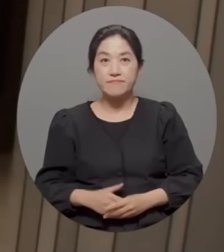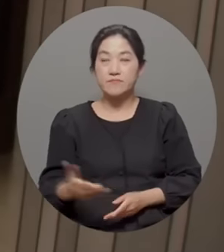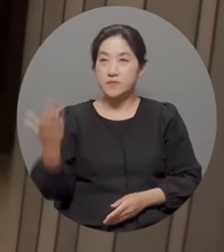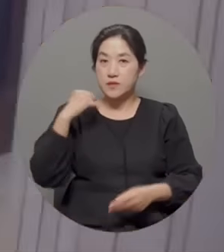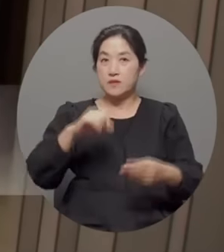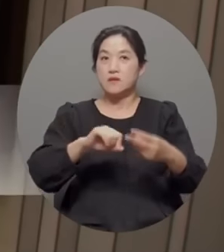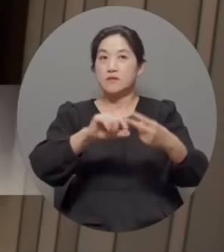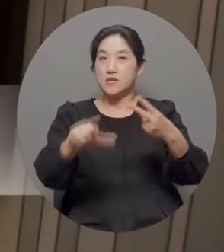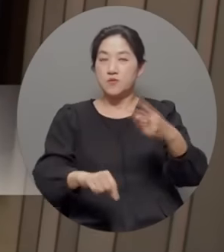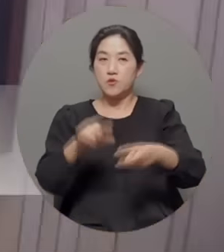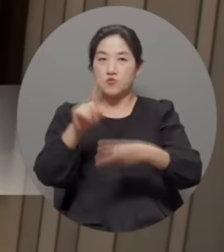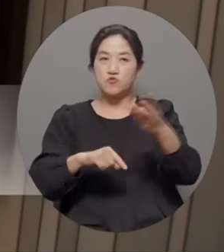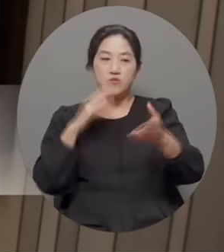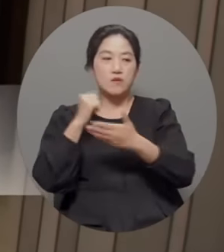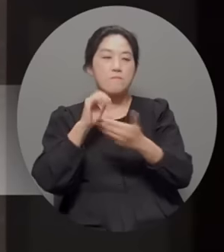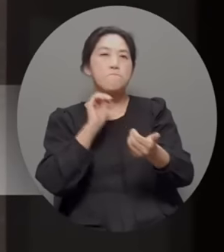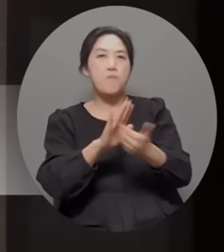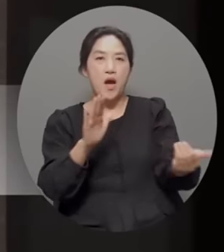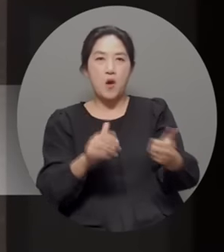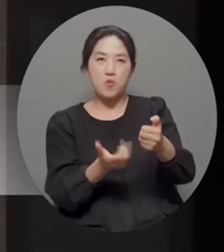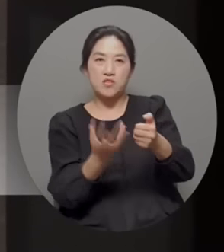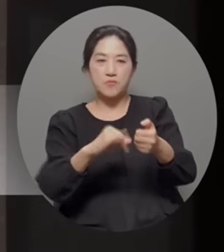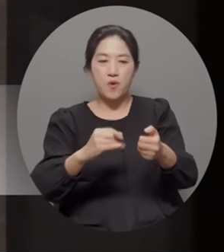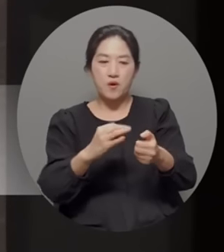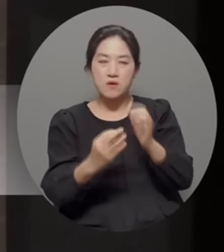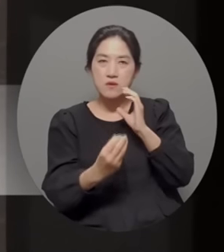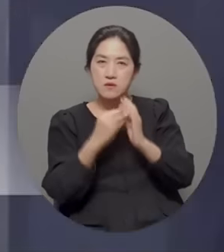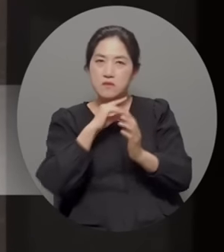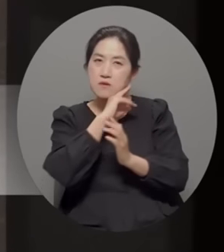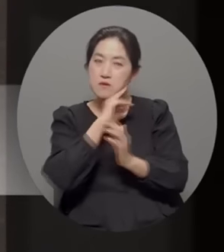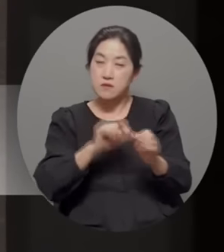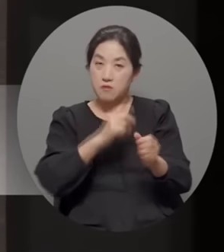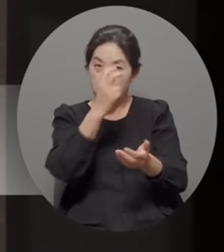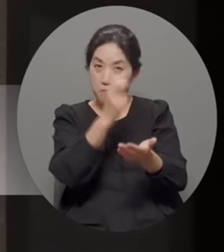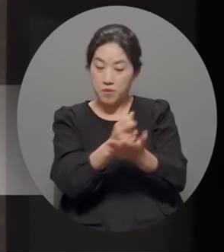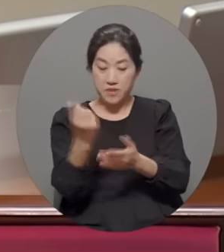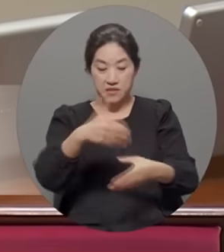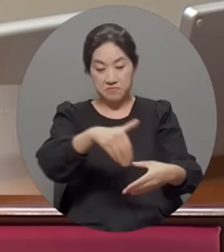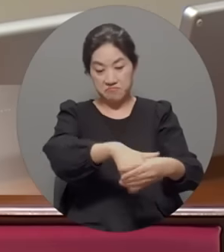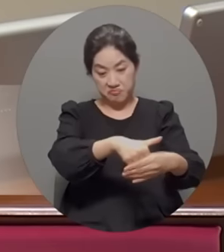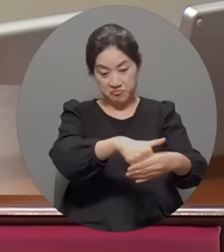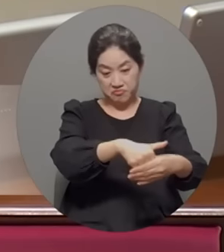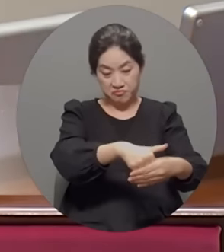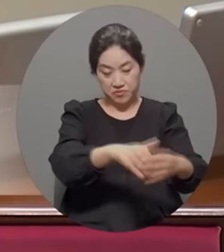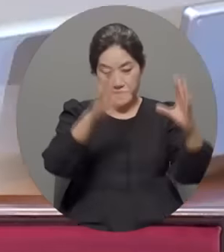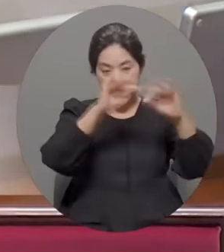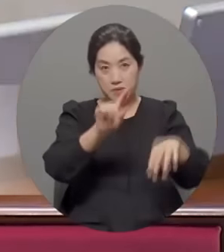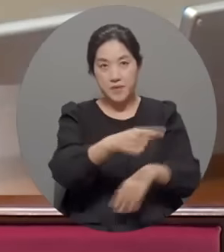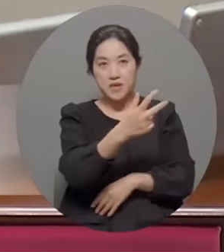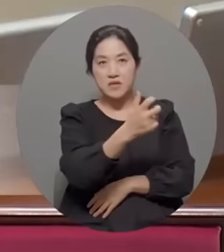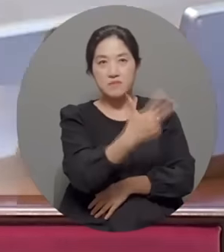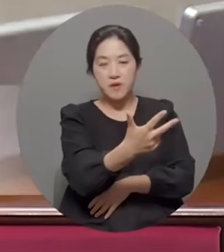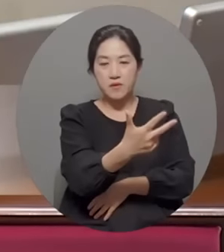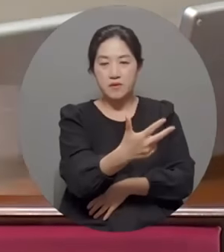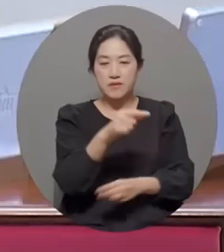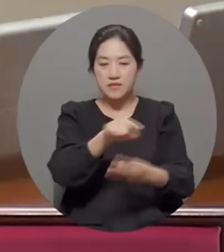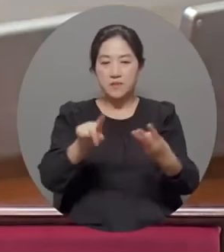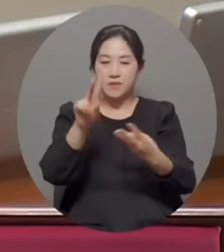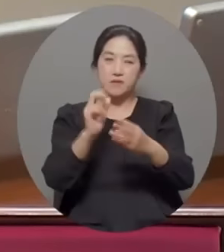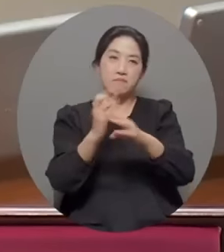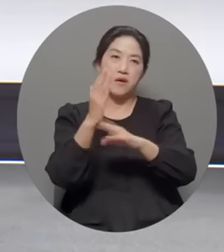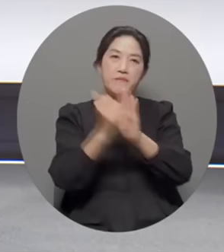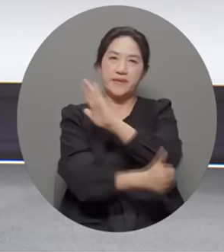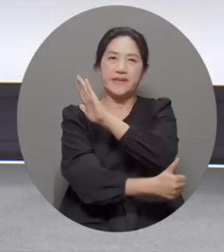윤 대통령이 거부권을 행사한 50억 클럽 특검법 역시 재표결에서 찬성 177표로 3분의 1을 넘지